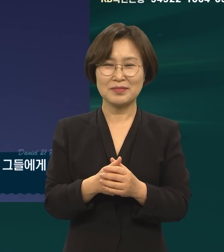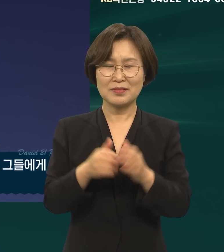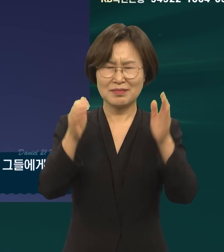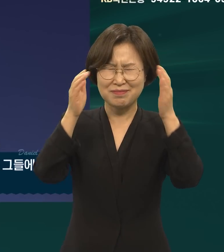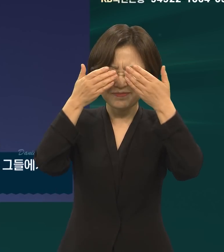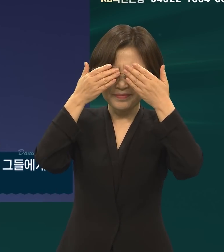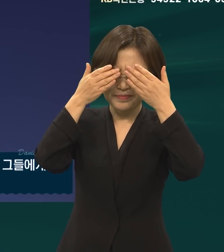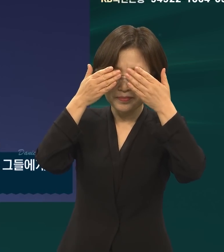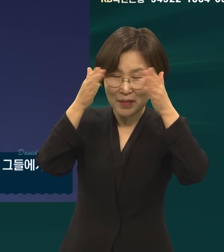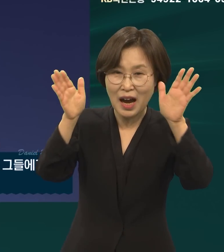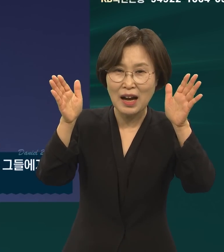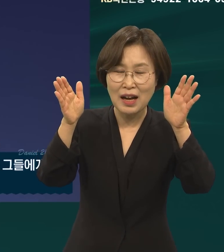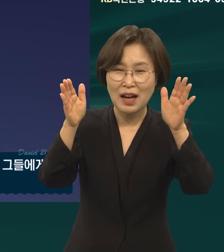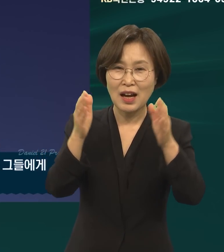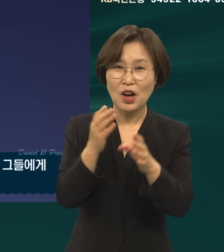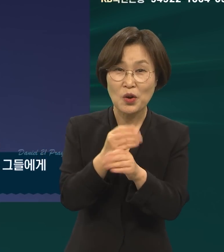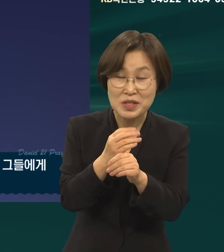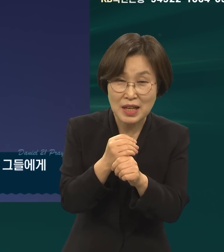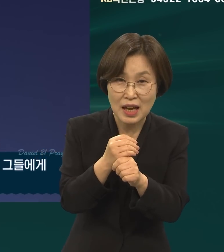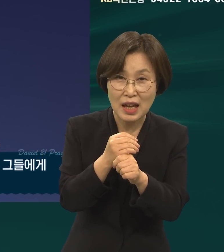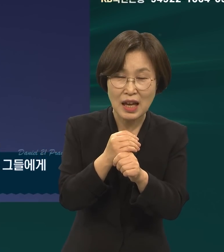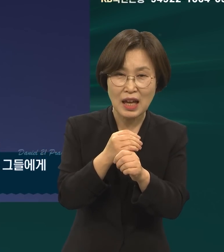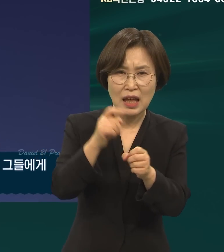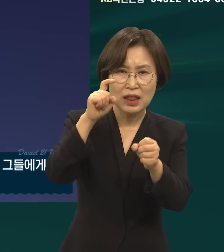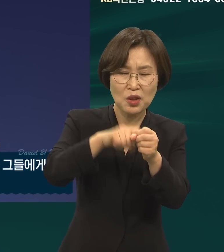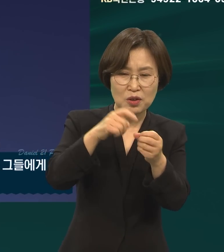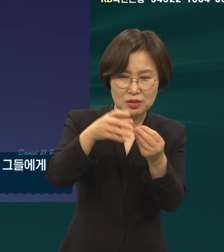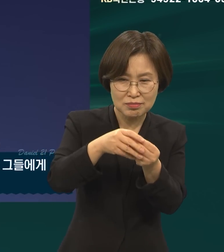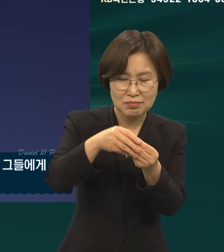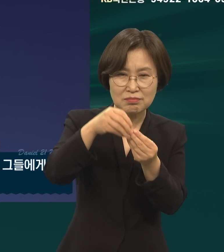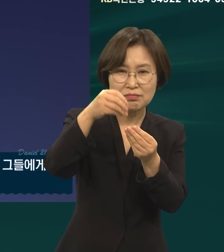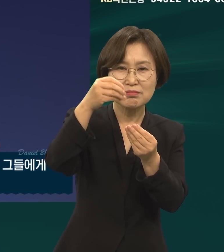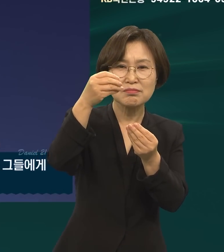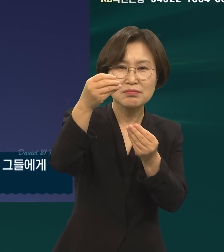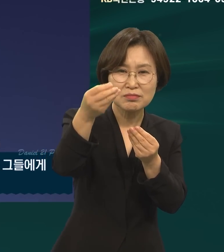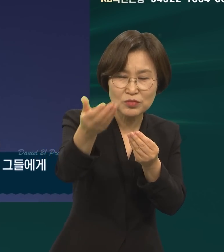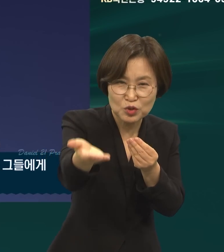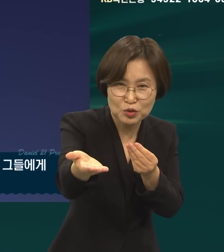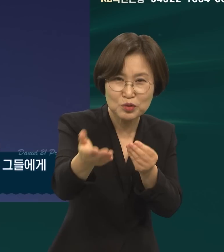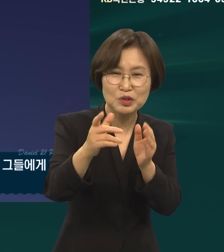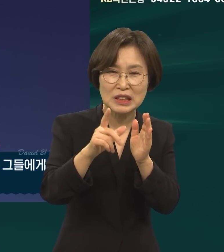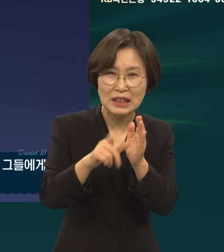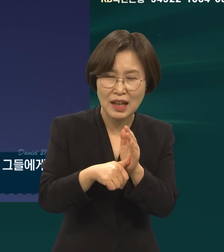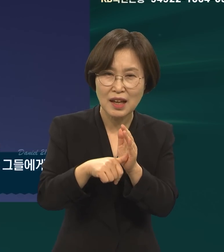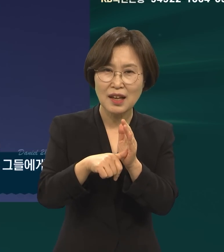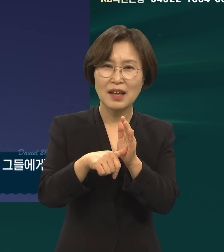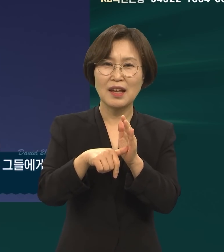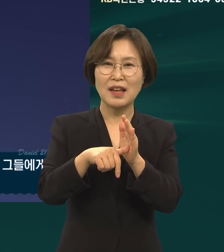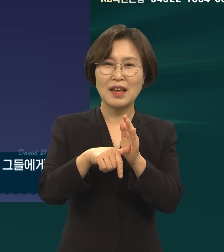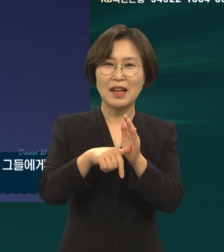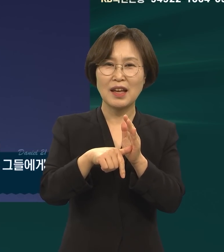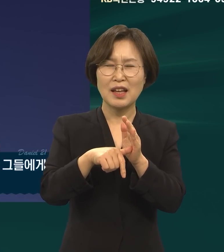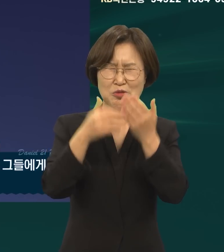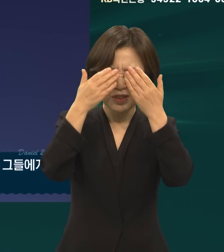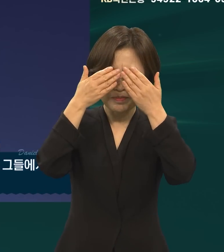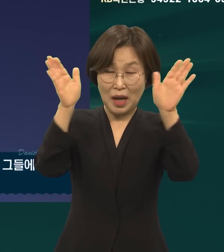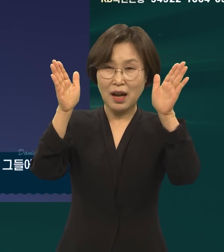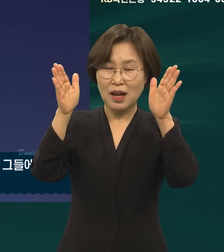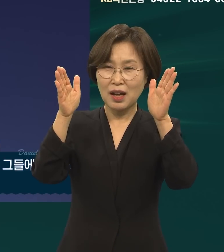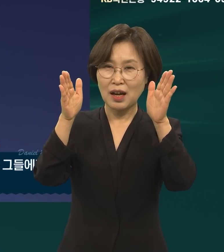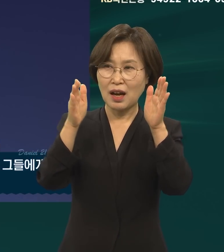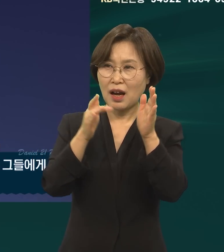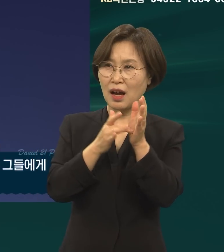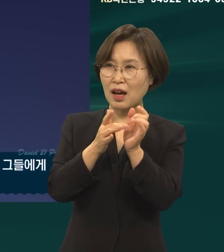가리워졌던 눈이 밝아진 거예요. 언제? 떡을 떼어줄 때. 말씀을 듣고 떡을 떼는데, 떼어주시는데 눈이 열려서. 이분이